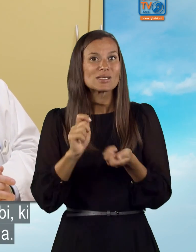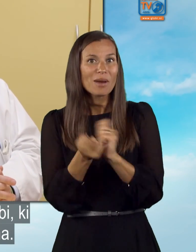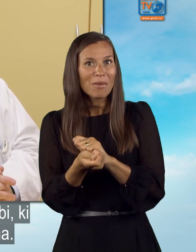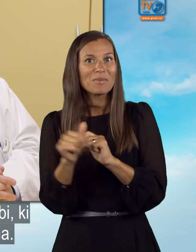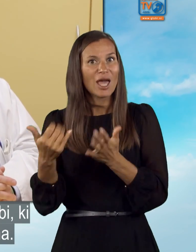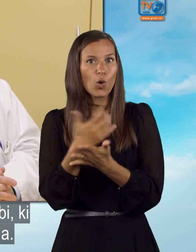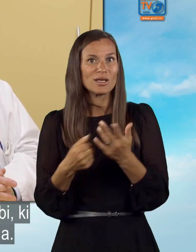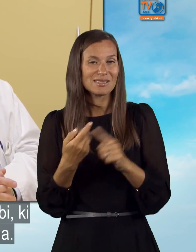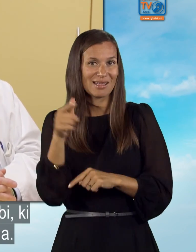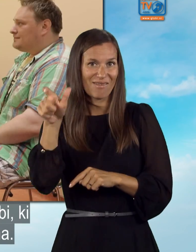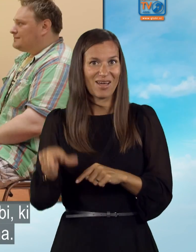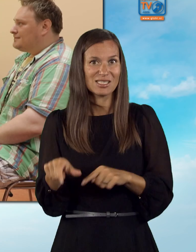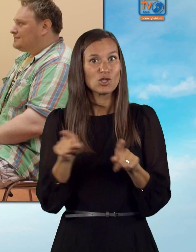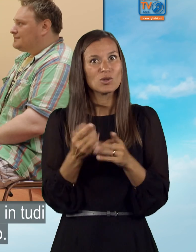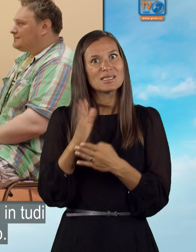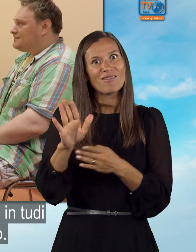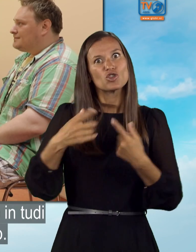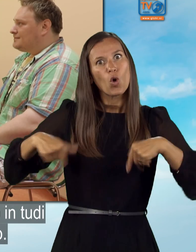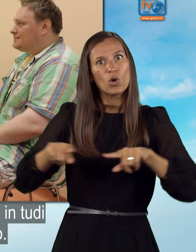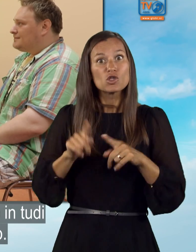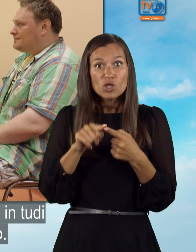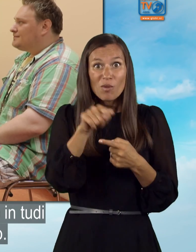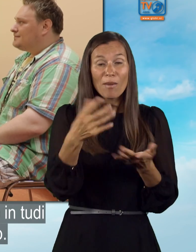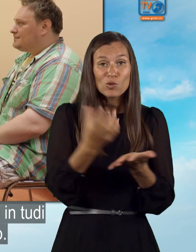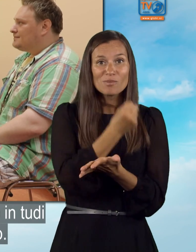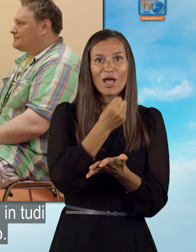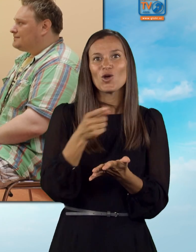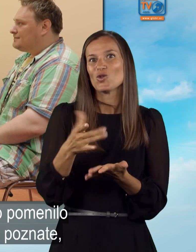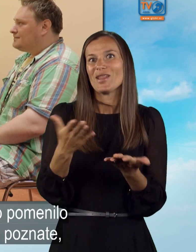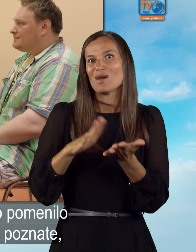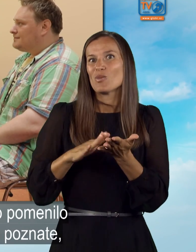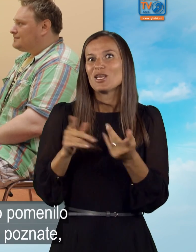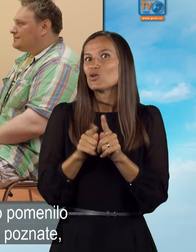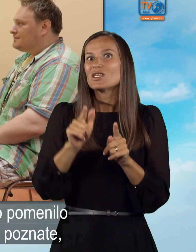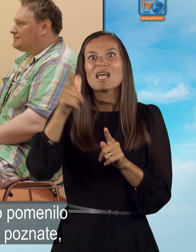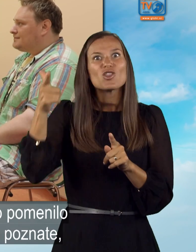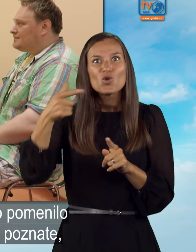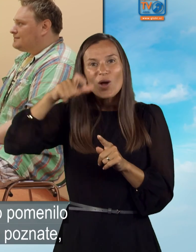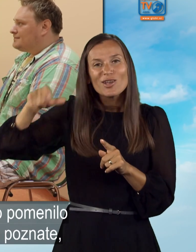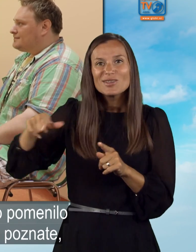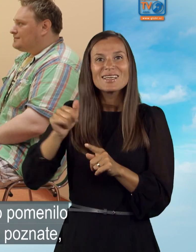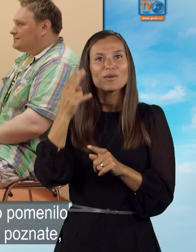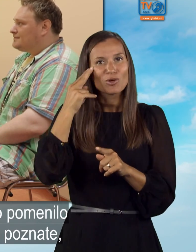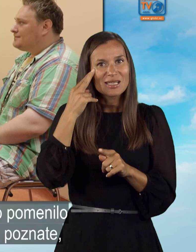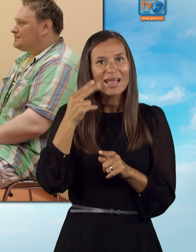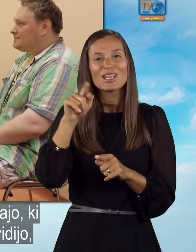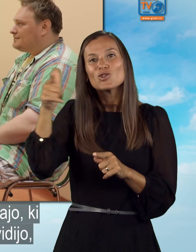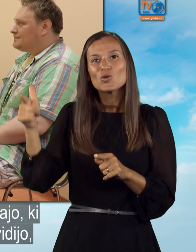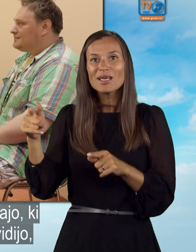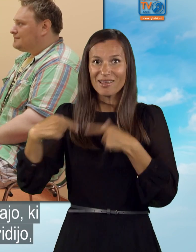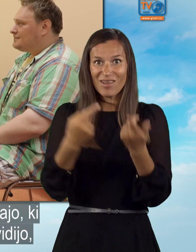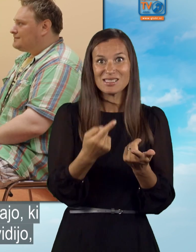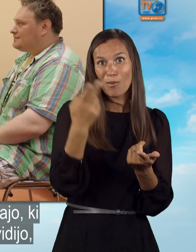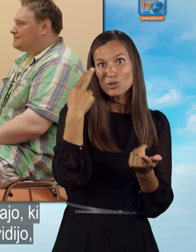vas koristna. Pa veste, tudi za vašo okolico. Če bo vam uspelo, bo to nekaj pomenilo tudi za vse tiste, ki jih poznate, tiste, ki